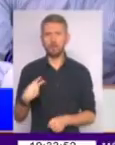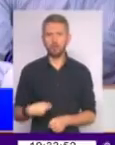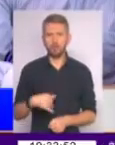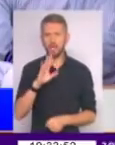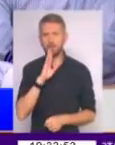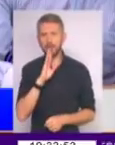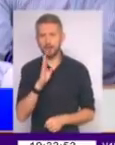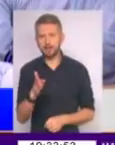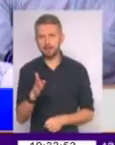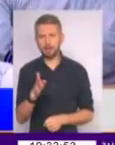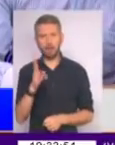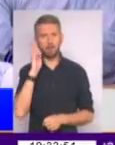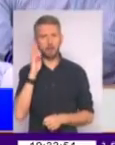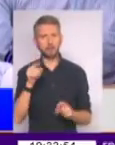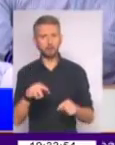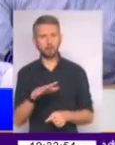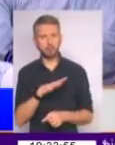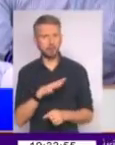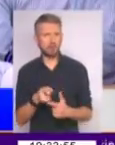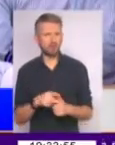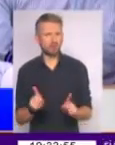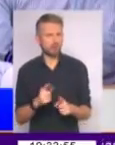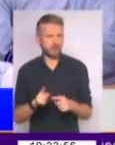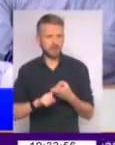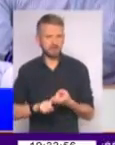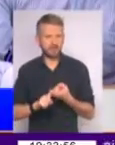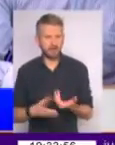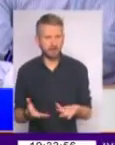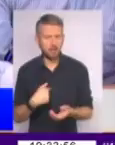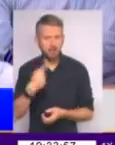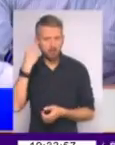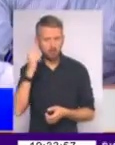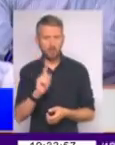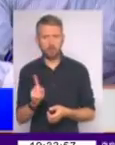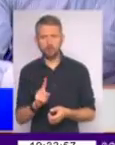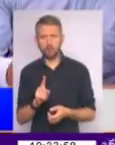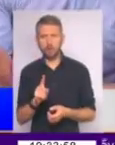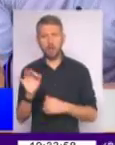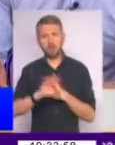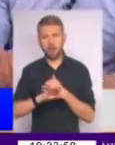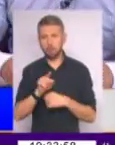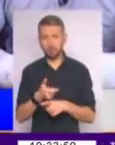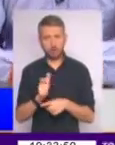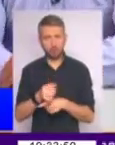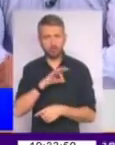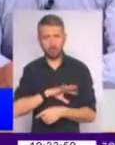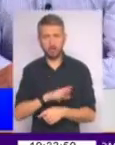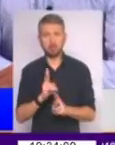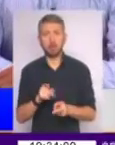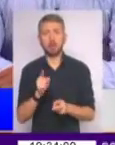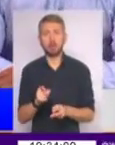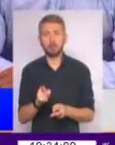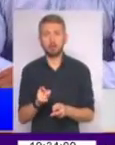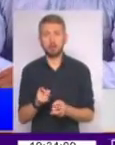бельгійські послы тут были или что-то с этим связано. Я думаю, что Западу это очень невыгодно. Как они